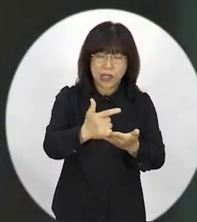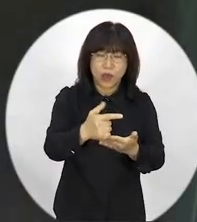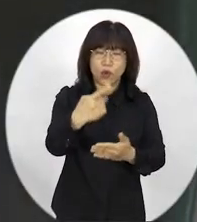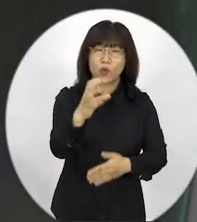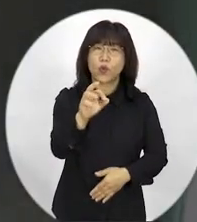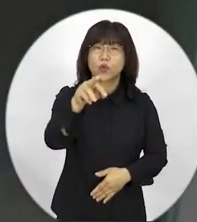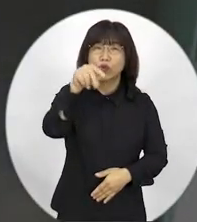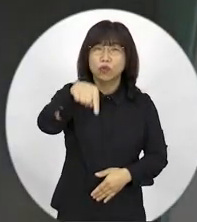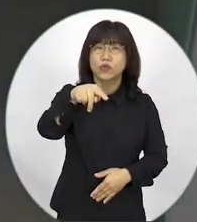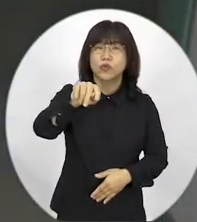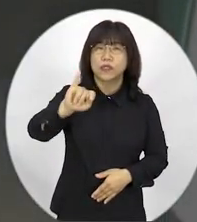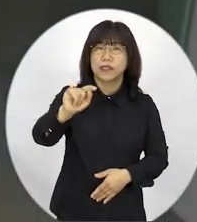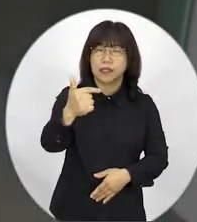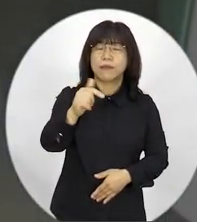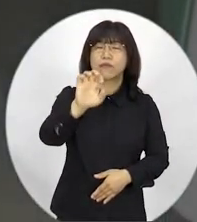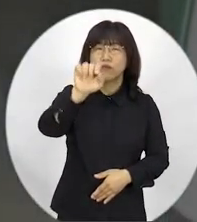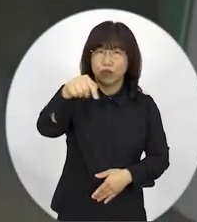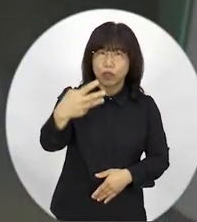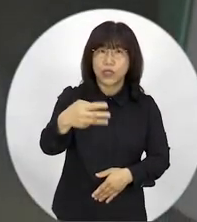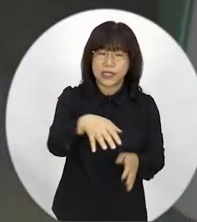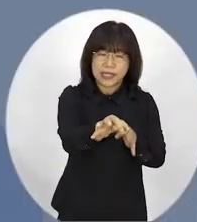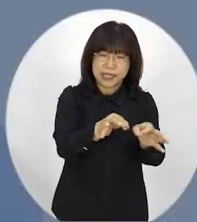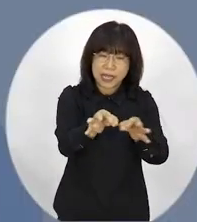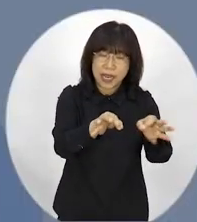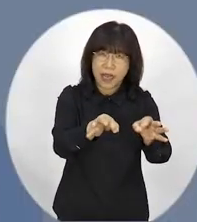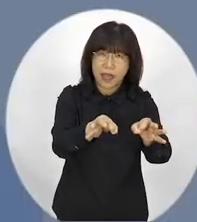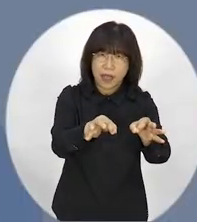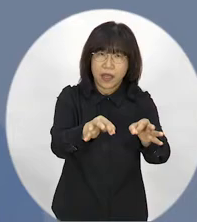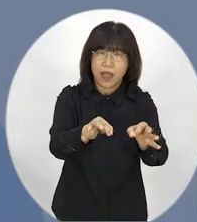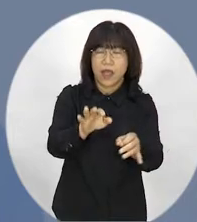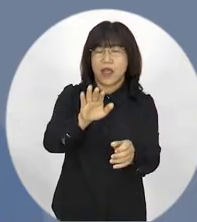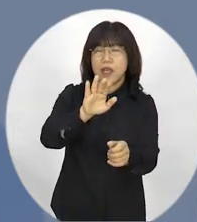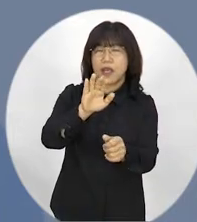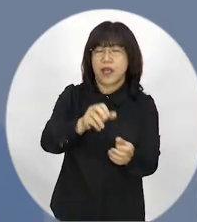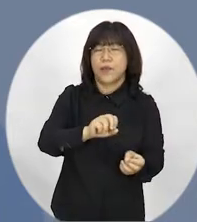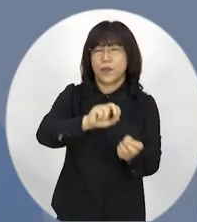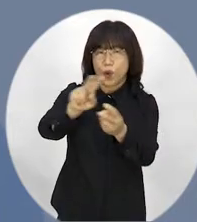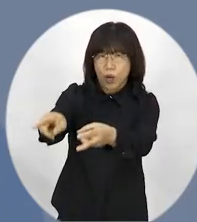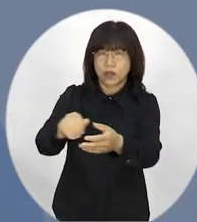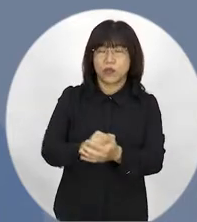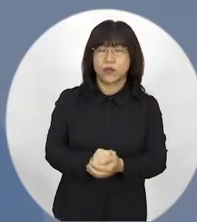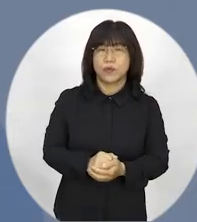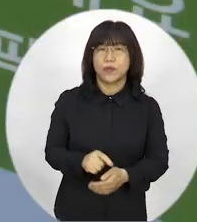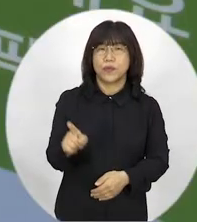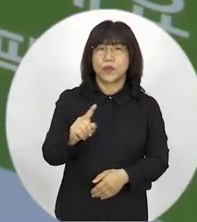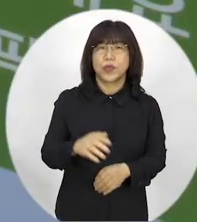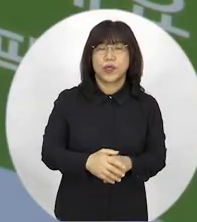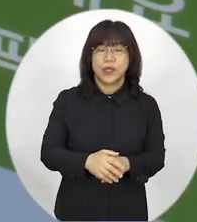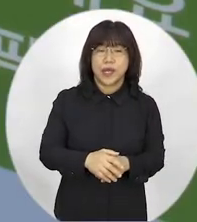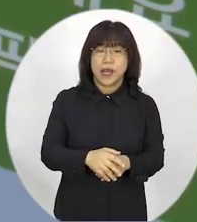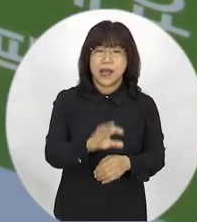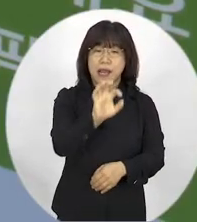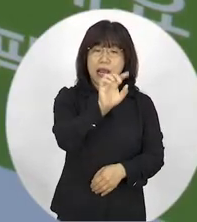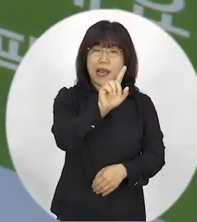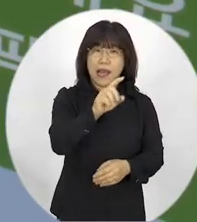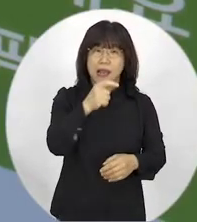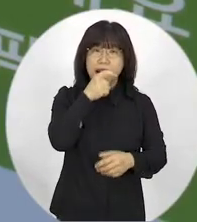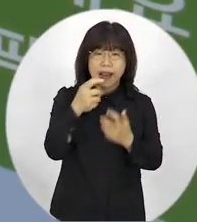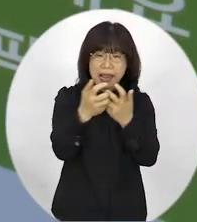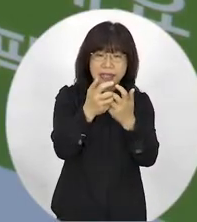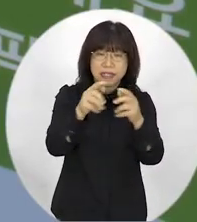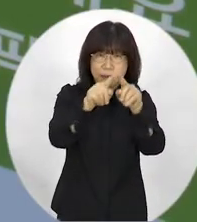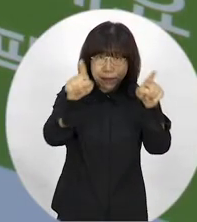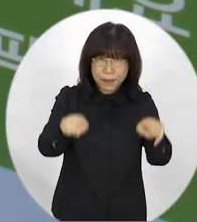강서농수산물시장 등 필요한 곳에 공급합니다. 수거 대상은 비닐 포장된 젤타입 아이스팩이며 아이스팩을 전용